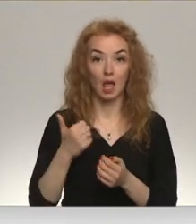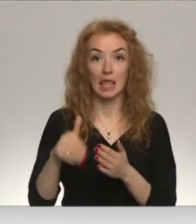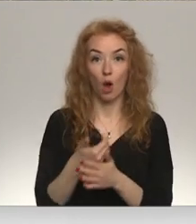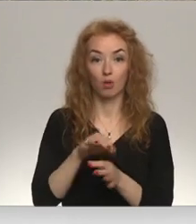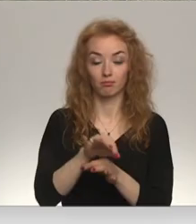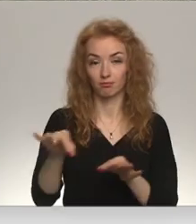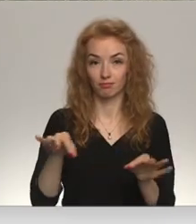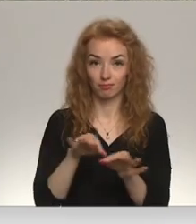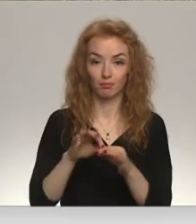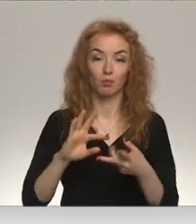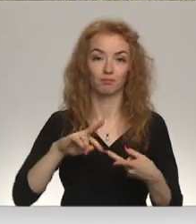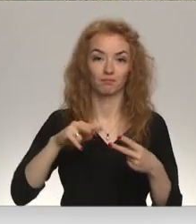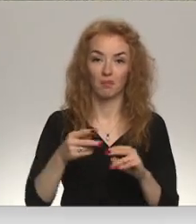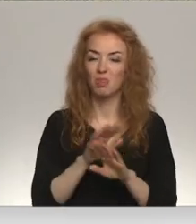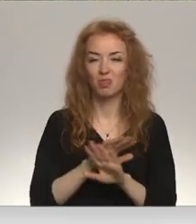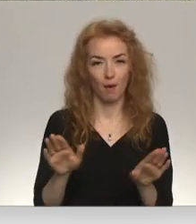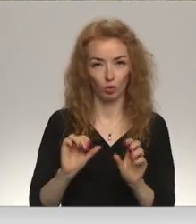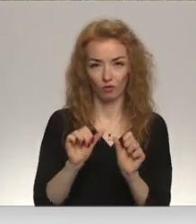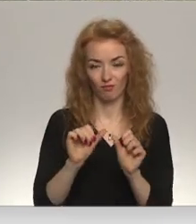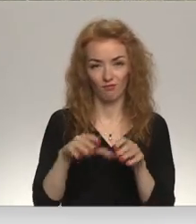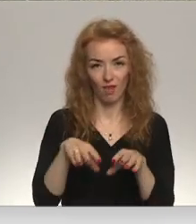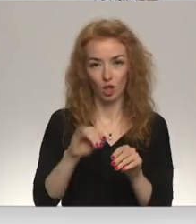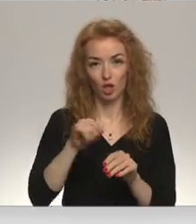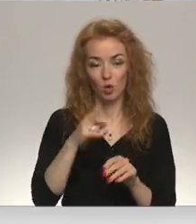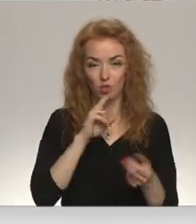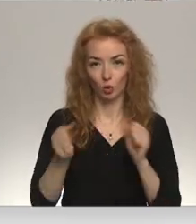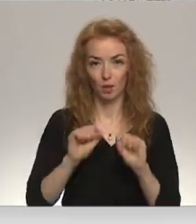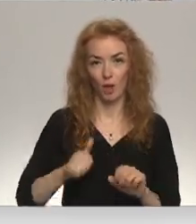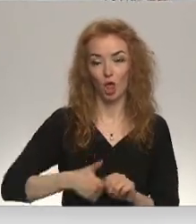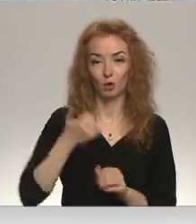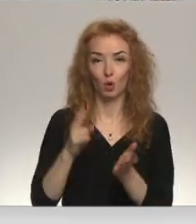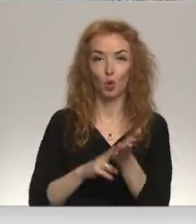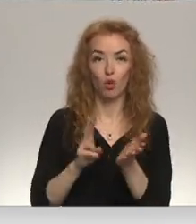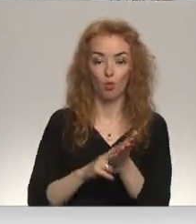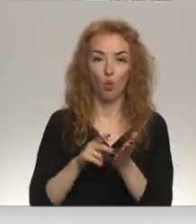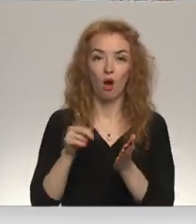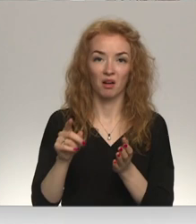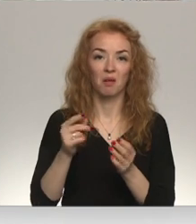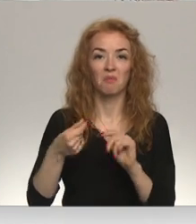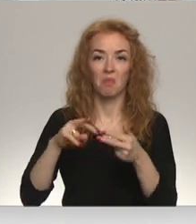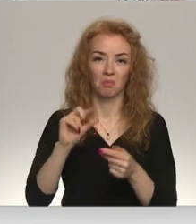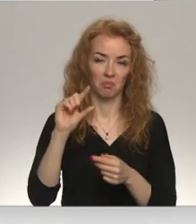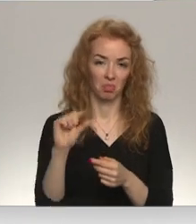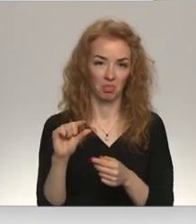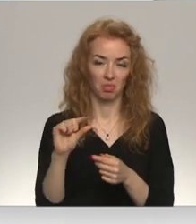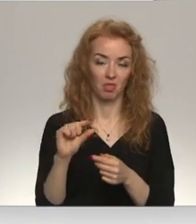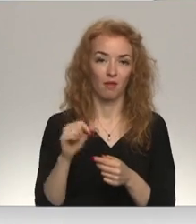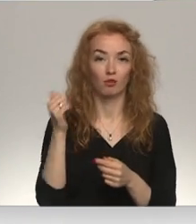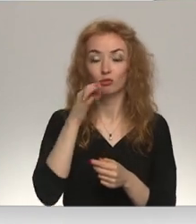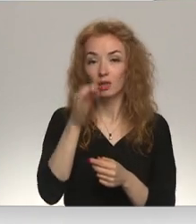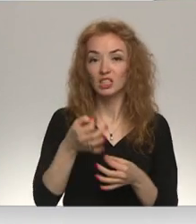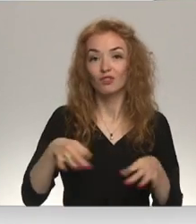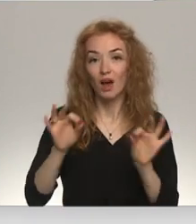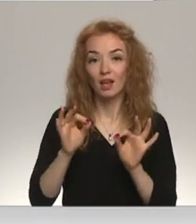mērījuma visticamāk izmaiņas netiks veiktas, jo nekustamā īpašuma nodokli tas minimāli. Būtiski jau, man liekas, ir tas,